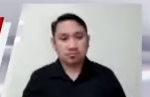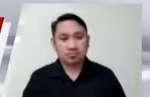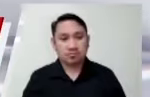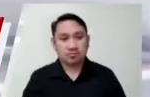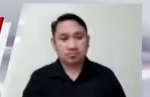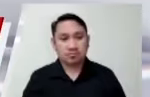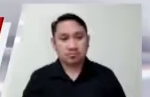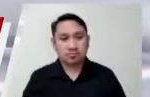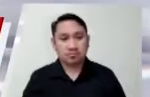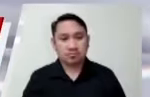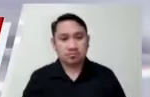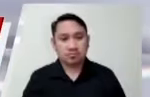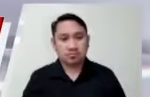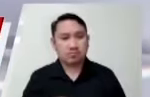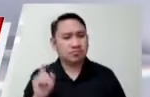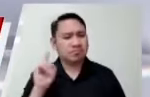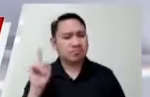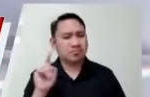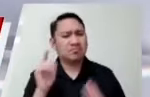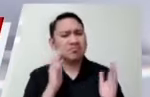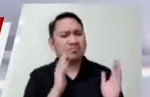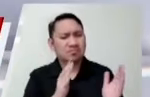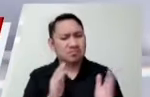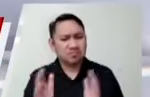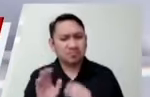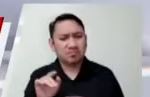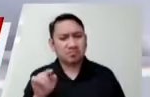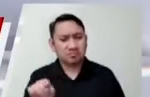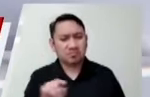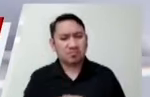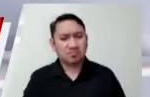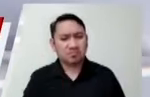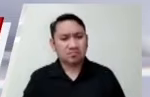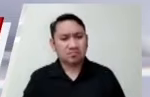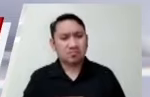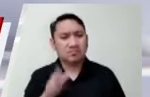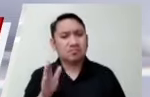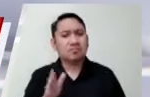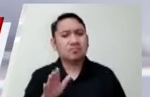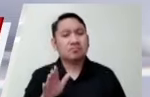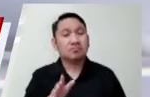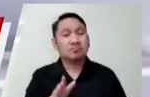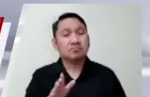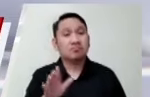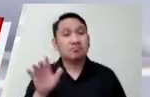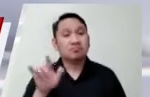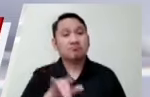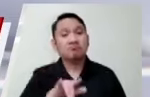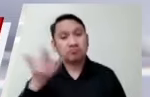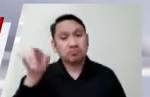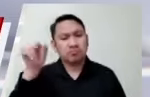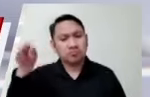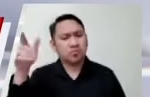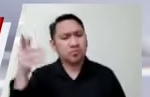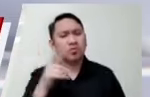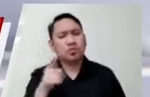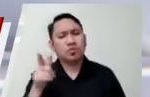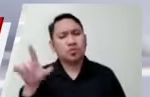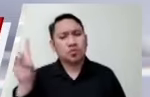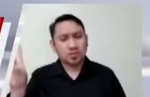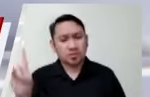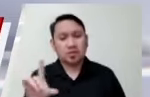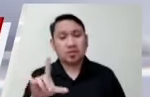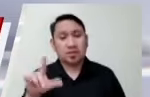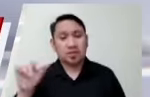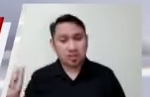Carlos, anong plano mo sa pagpunta ng pagpunta mo sa Los Angeles sa 2028, no? At yung